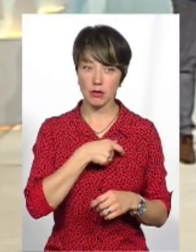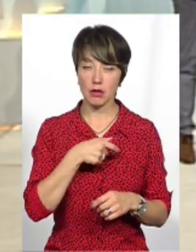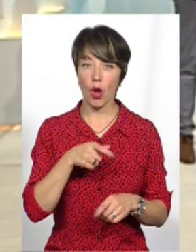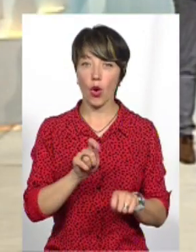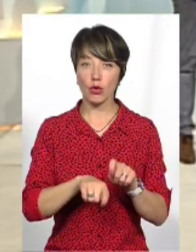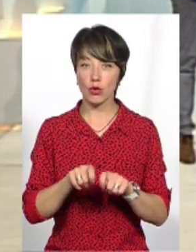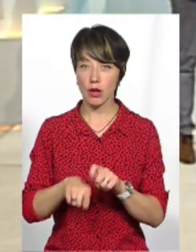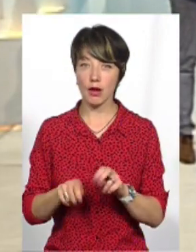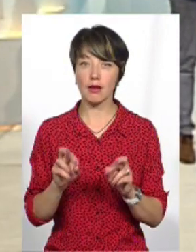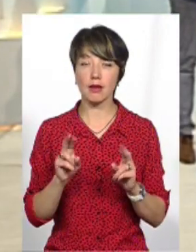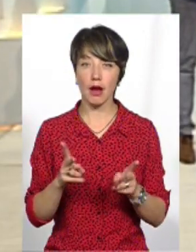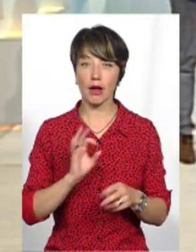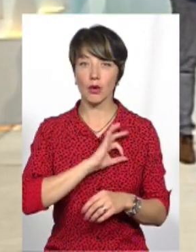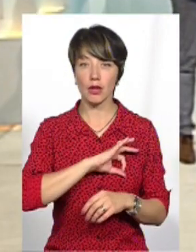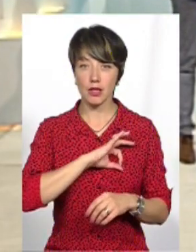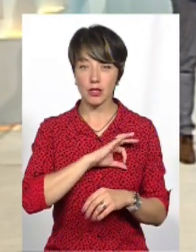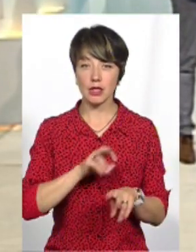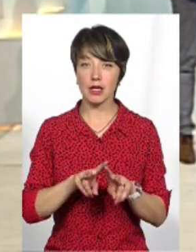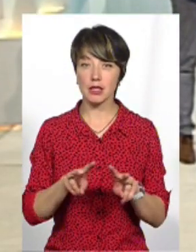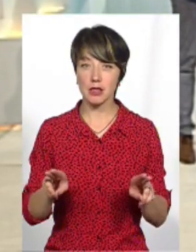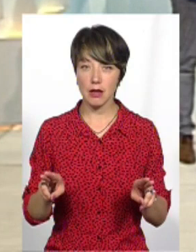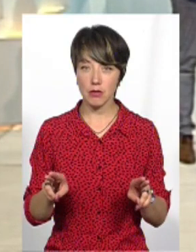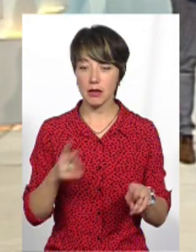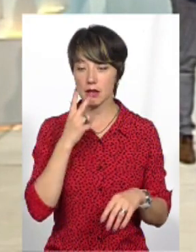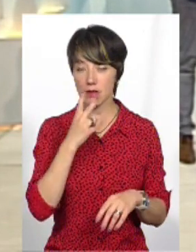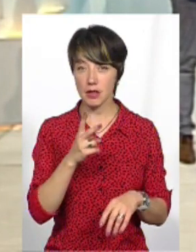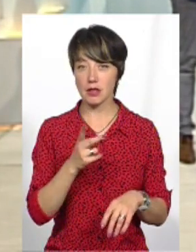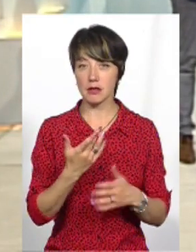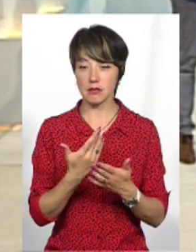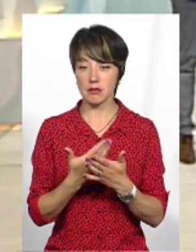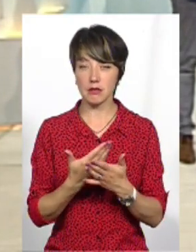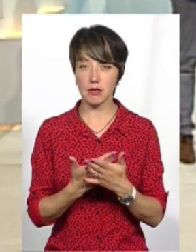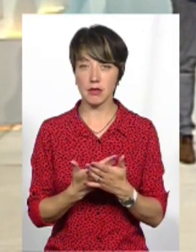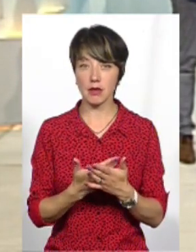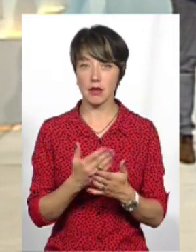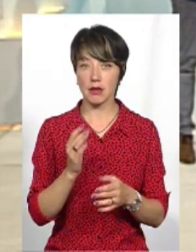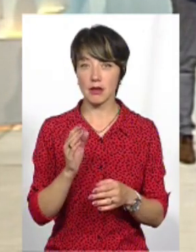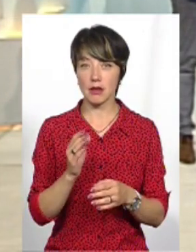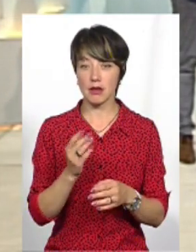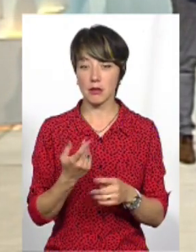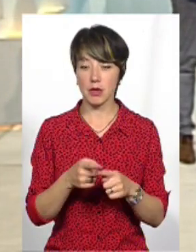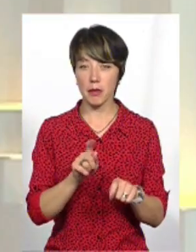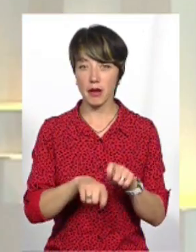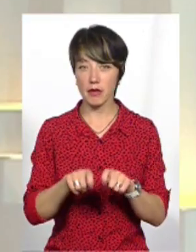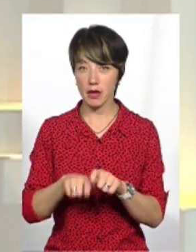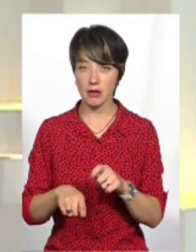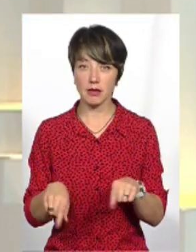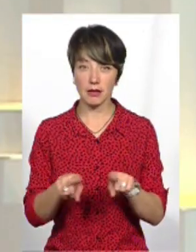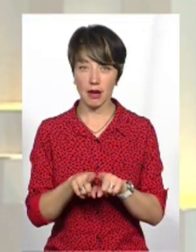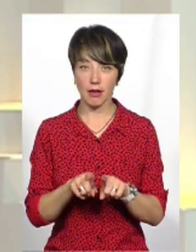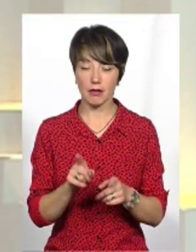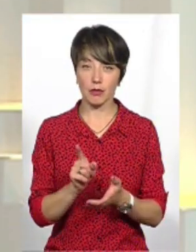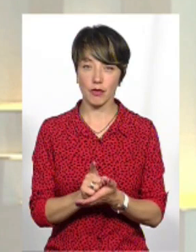Ну, контролювати як юридично, ну, так же само, по максимуму дивитися, провірати, допустим, запити робити, служби, щоб провірали, ну, якось так.